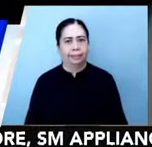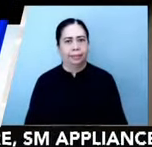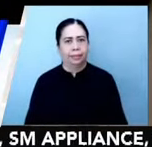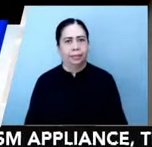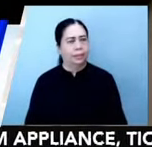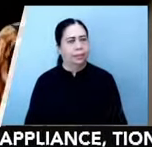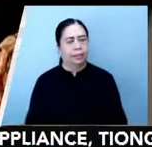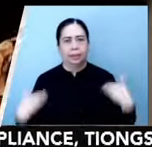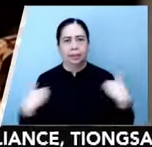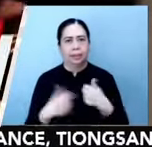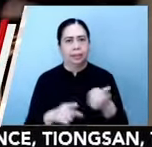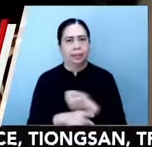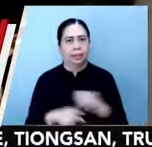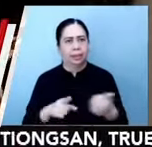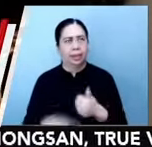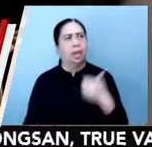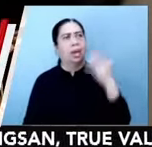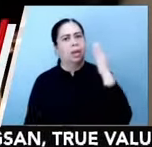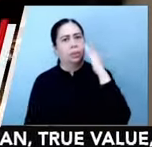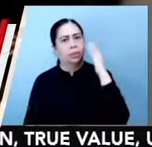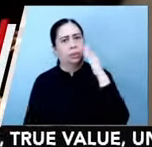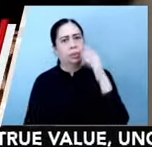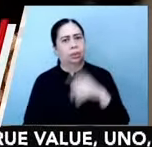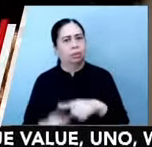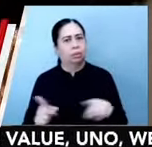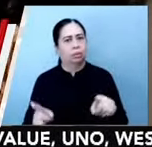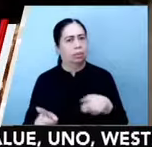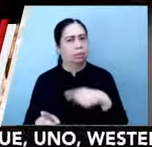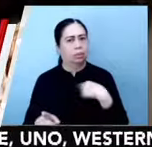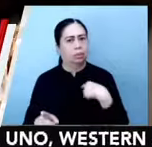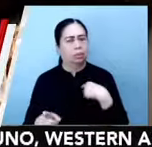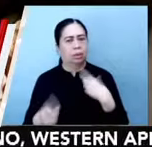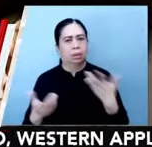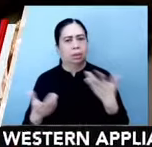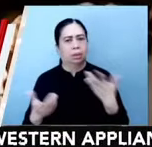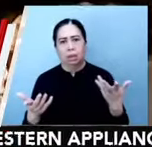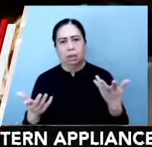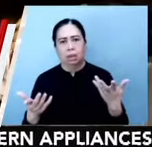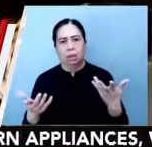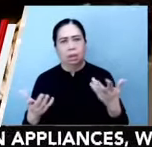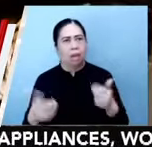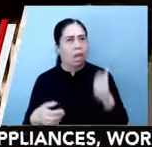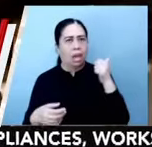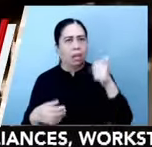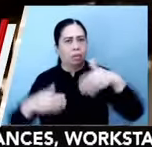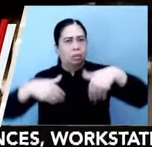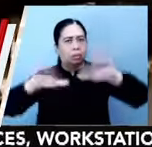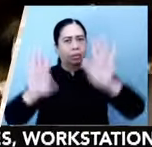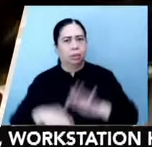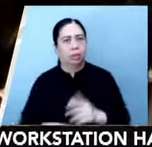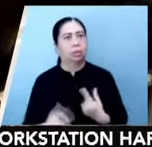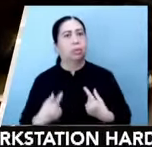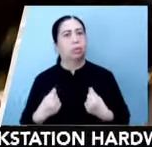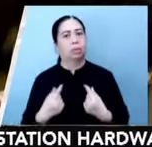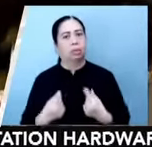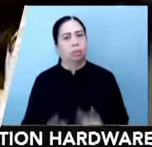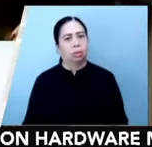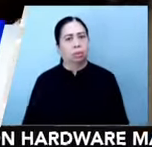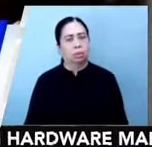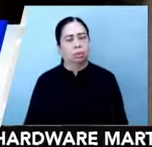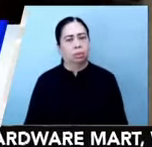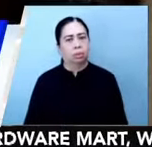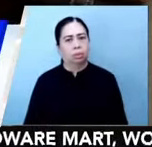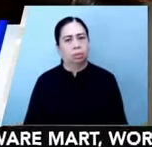Hindi, alam ko nga ako, pero hindi ko ako talaga ayaw talaga umalis eh. Anong gagawin mo? Hindi